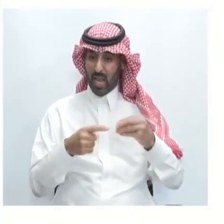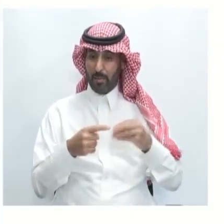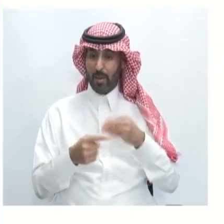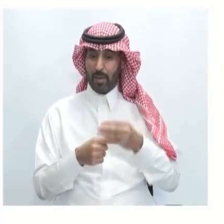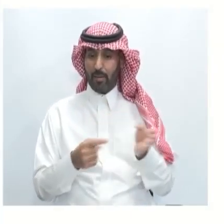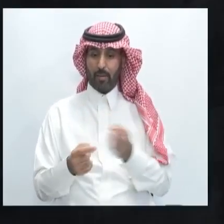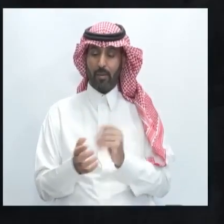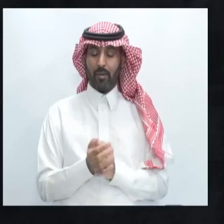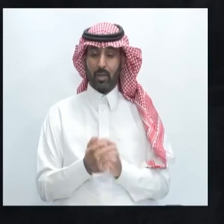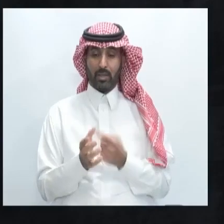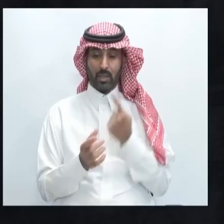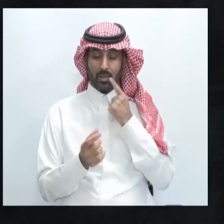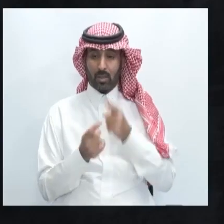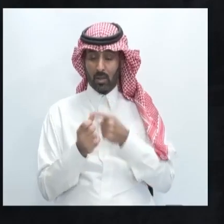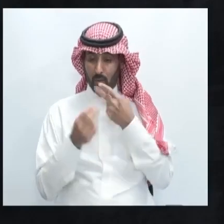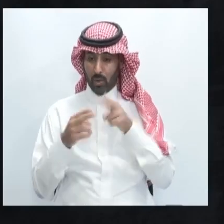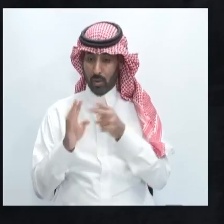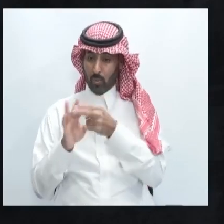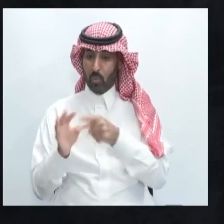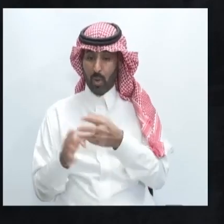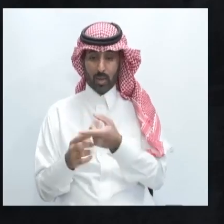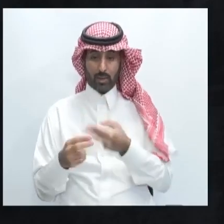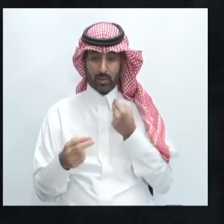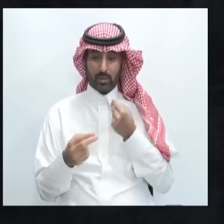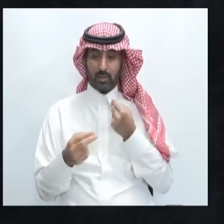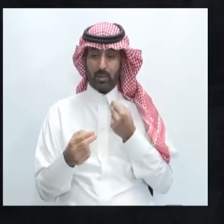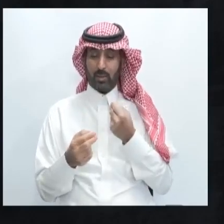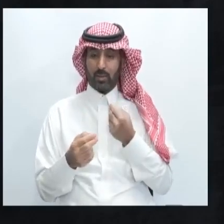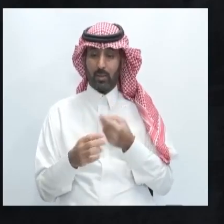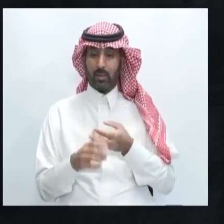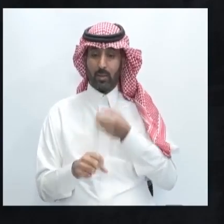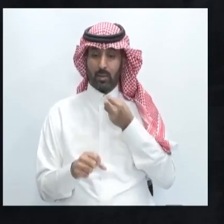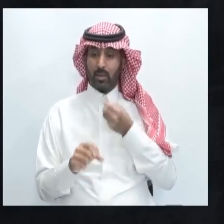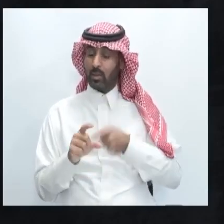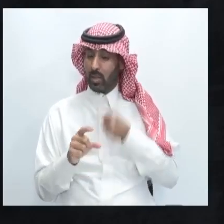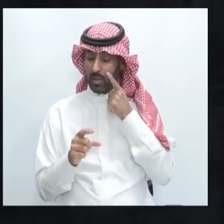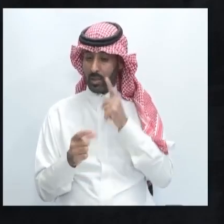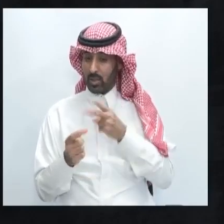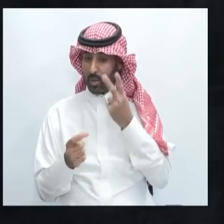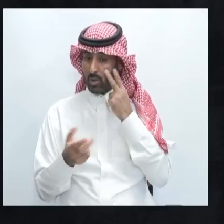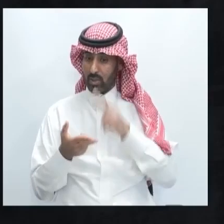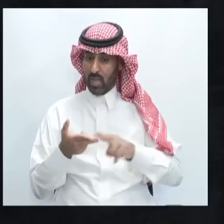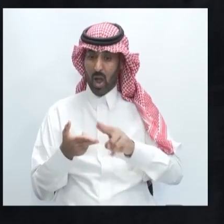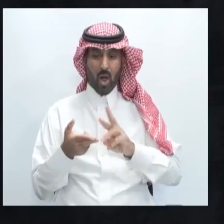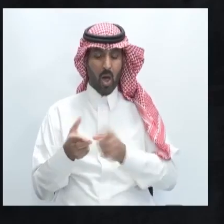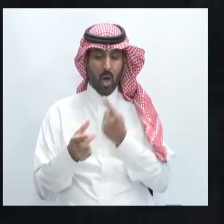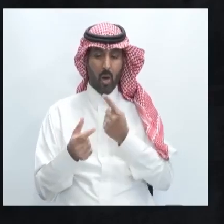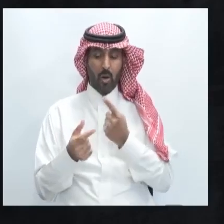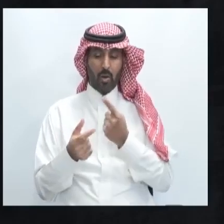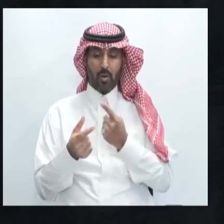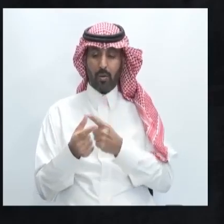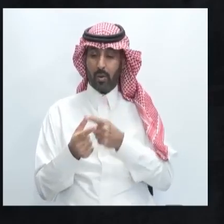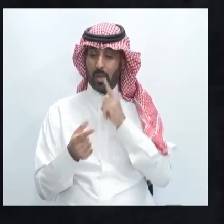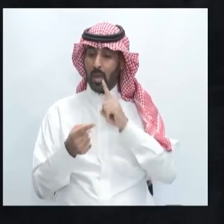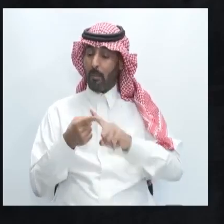اذا الشكل الاول مقدمتان ونتيجه اذا الشكل الاول له شرطان تكلمنا عن الشرط الاول باختصار